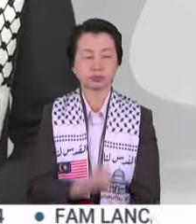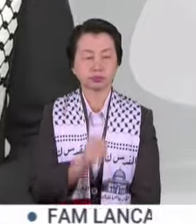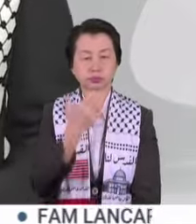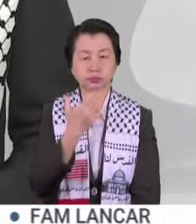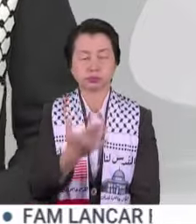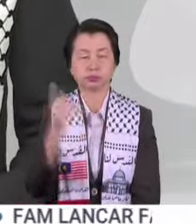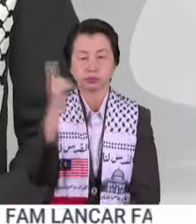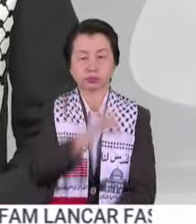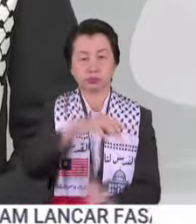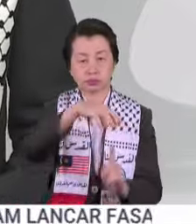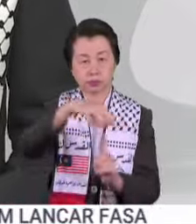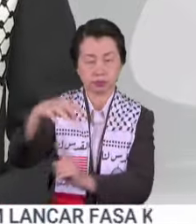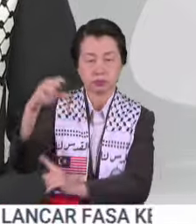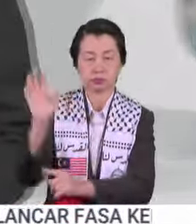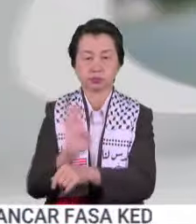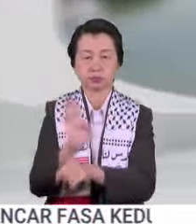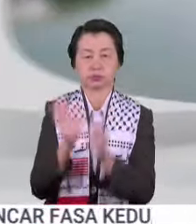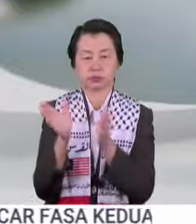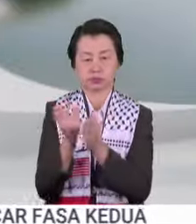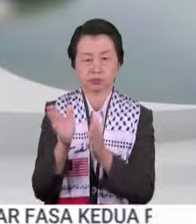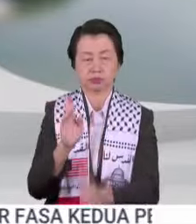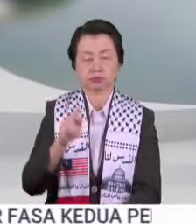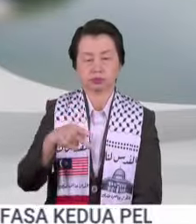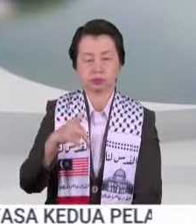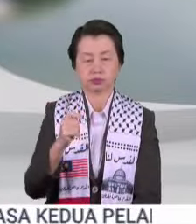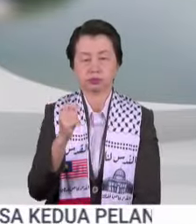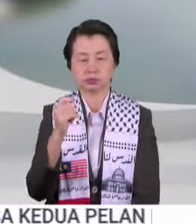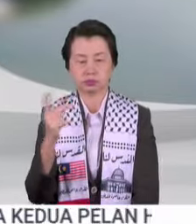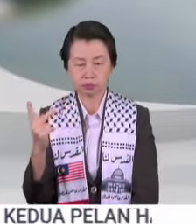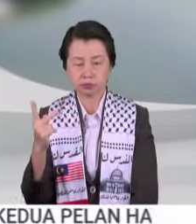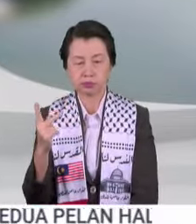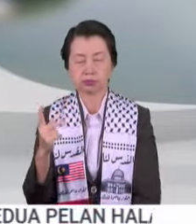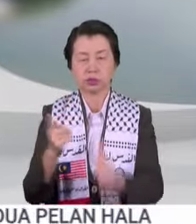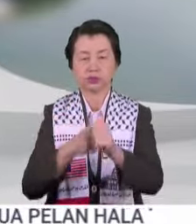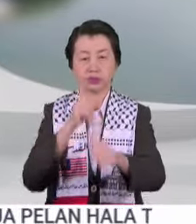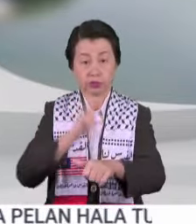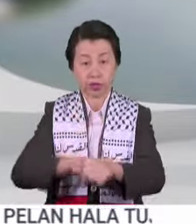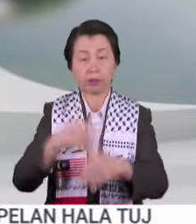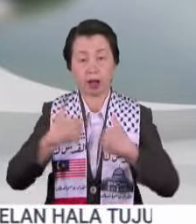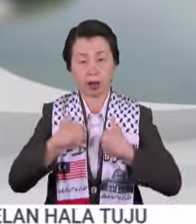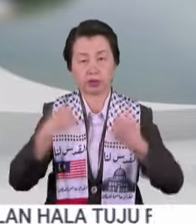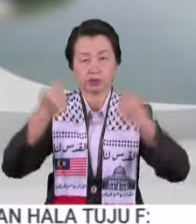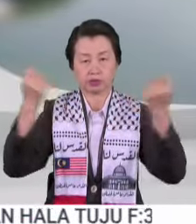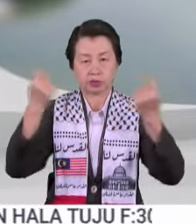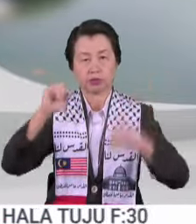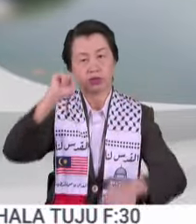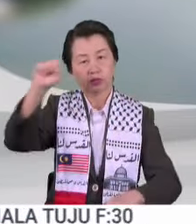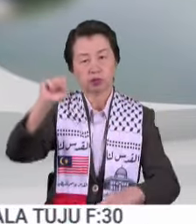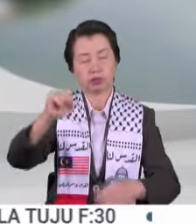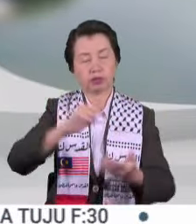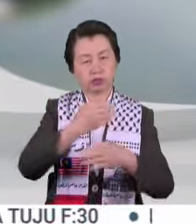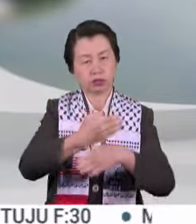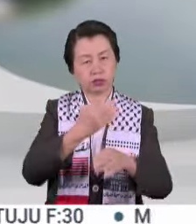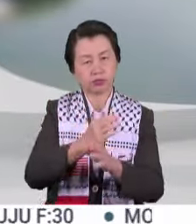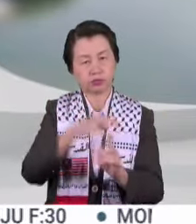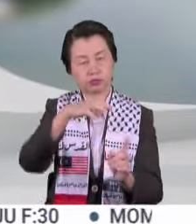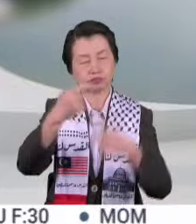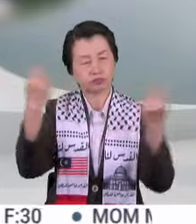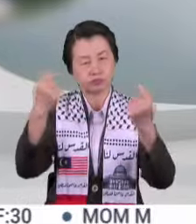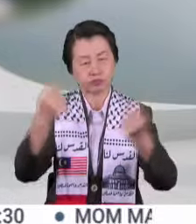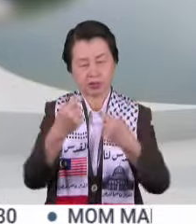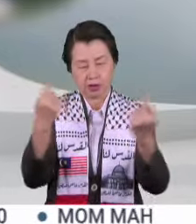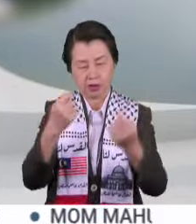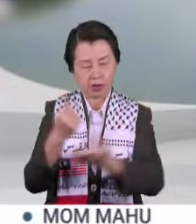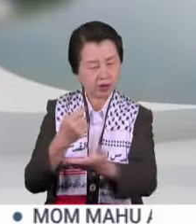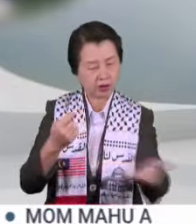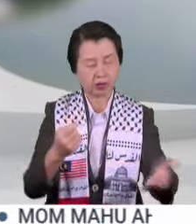mizah hari penjaja dan peniaga kecil hppk peringkat kebangsaan pertama kali disambut di Sabah dalam bentuk karnival bagi meraikkan peniaga